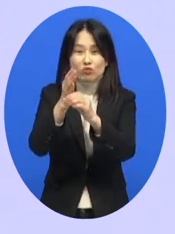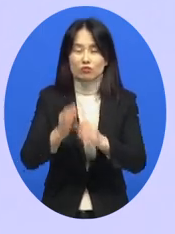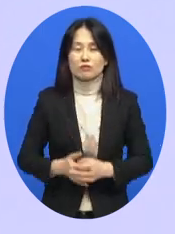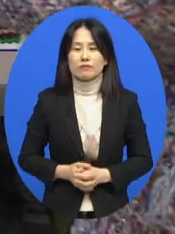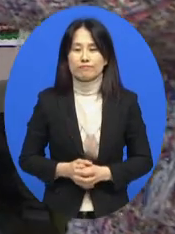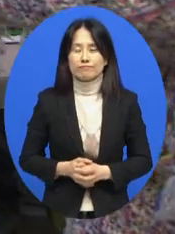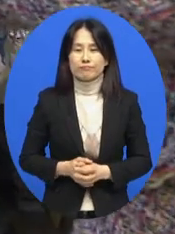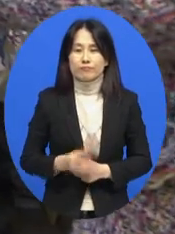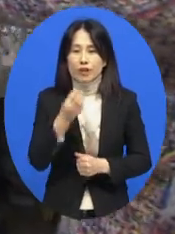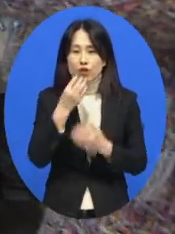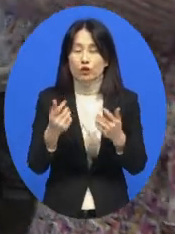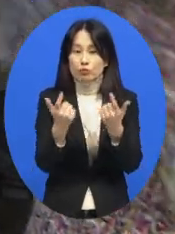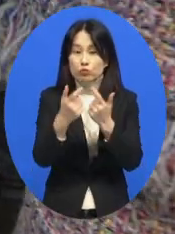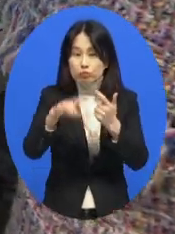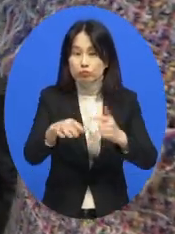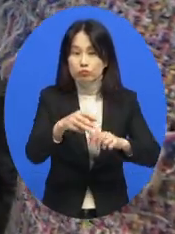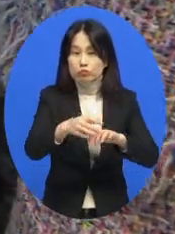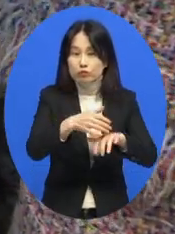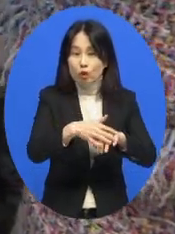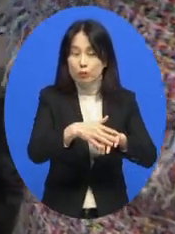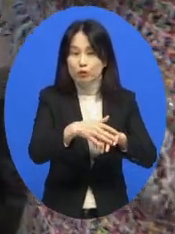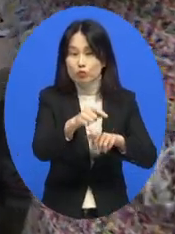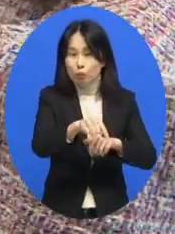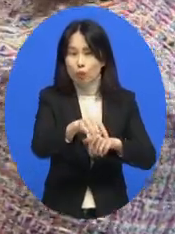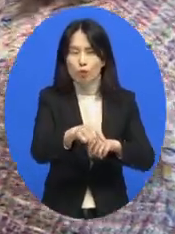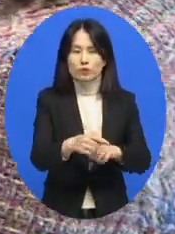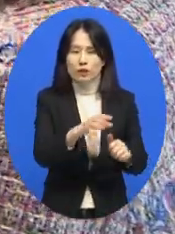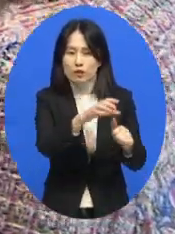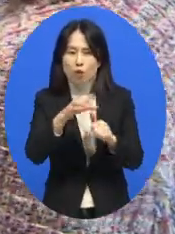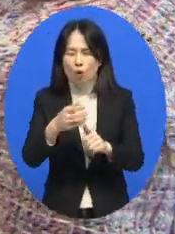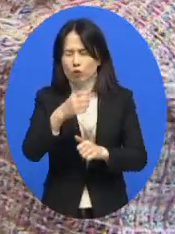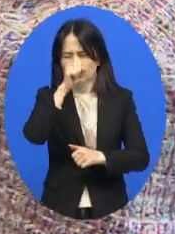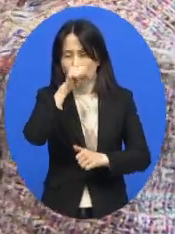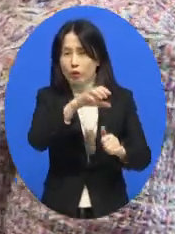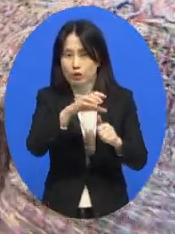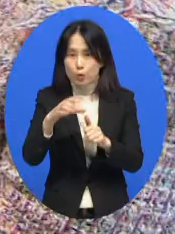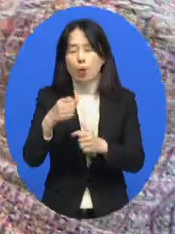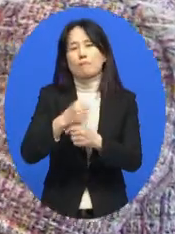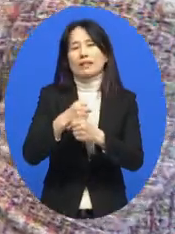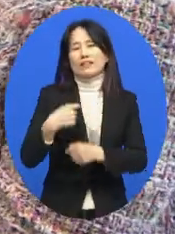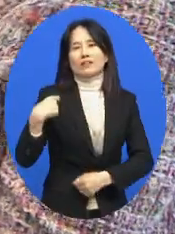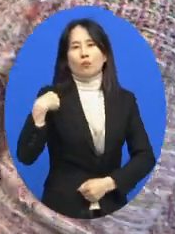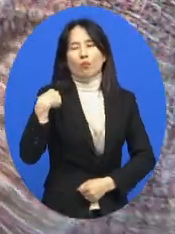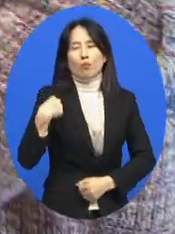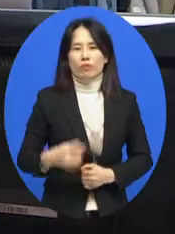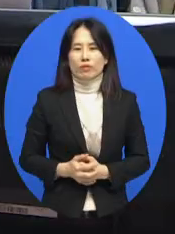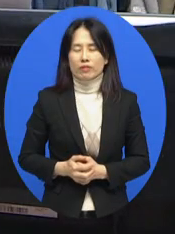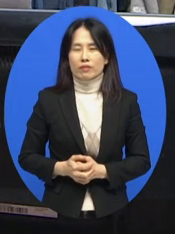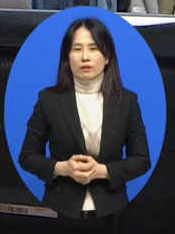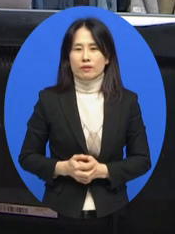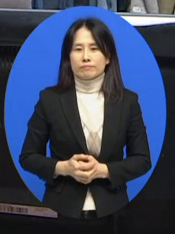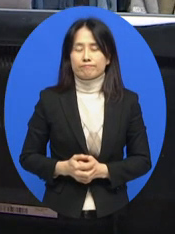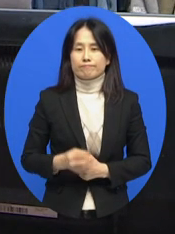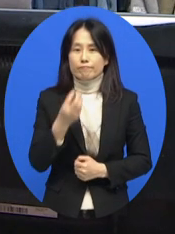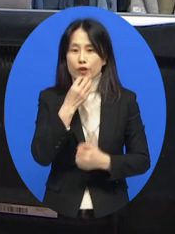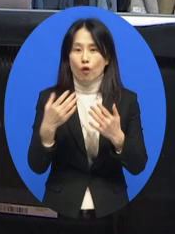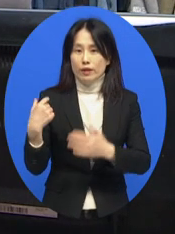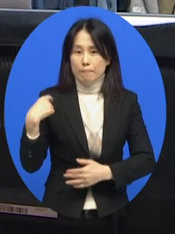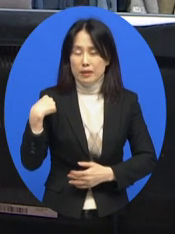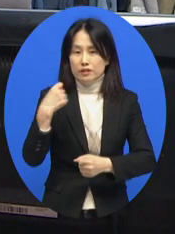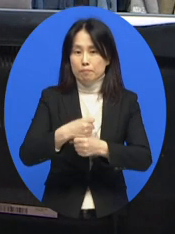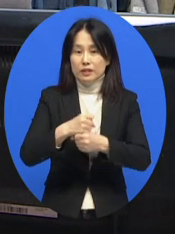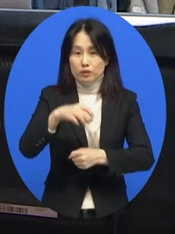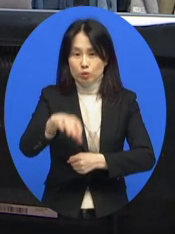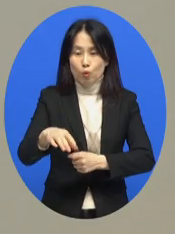놓아집니다 경기북부 섬유업체에 질 좋은 원단을 사용해 만들어낸 옷입니다 경기도는